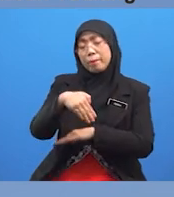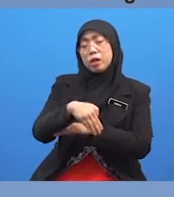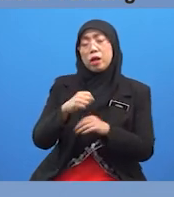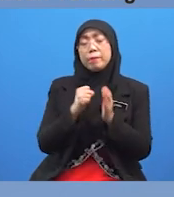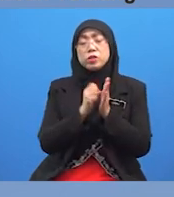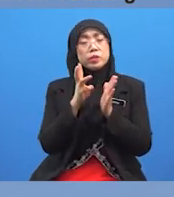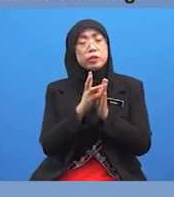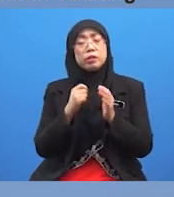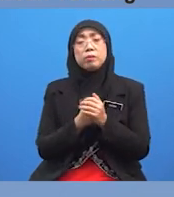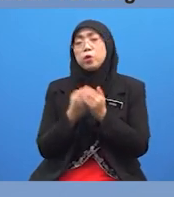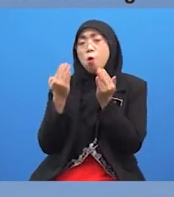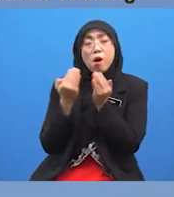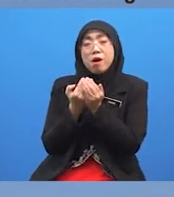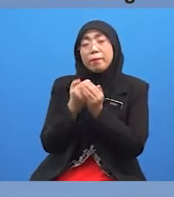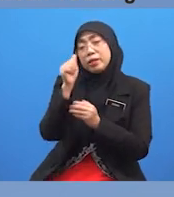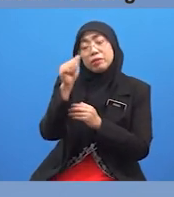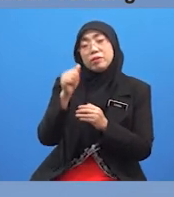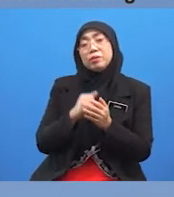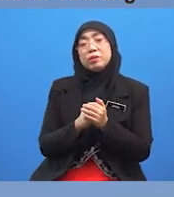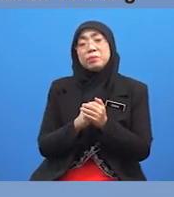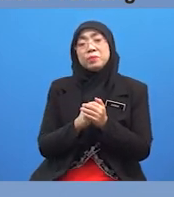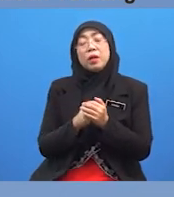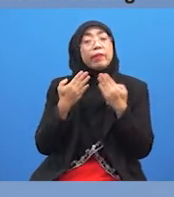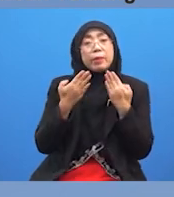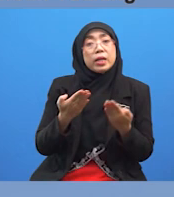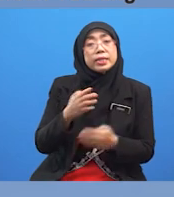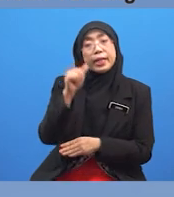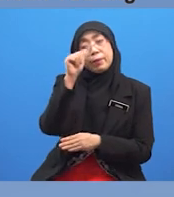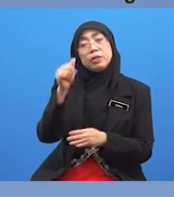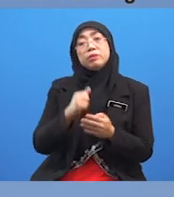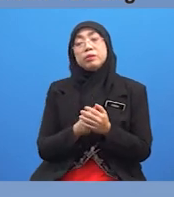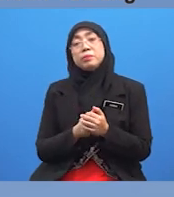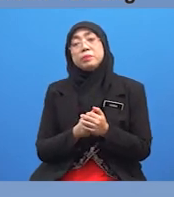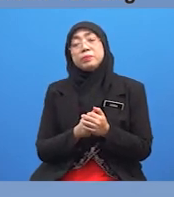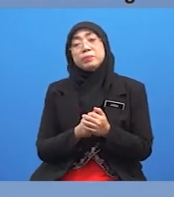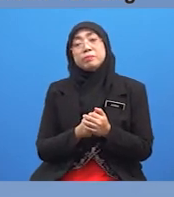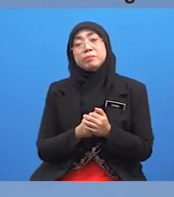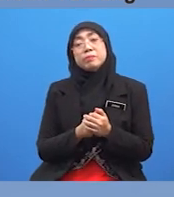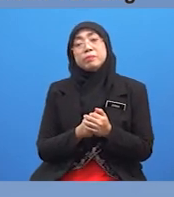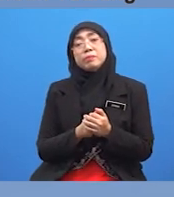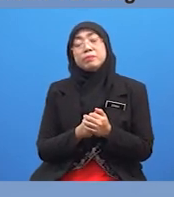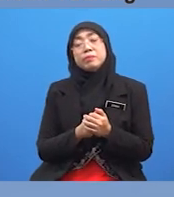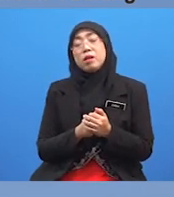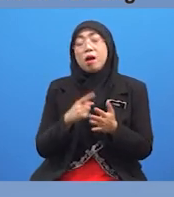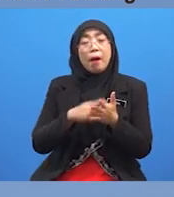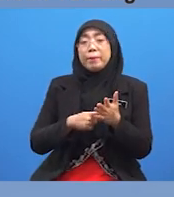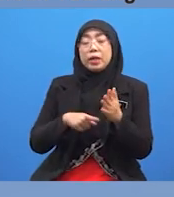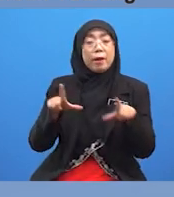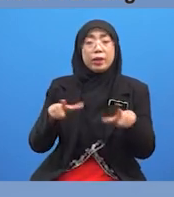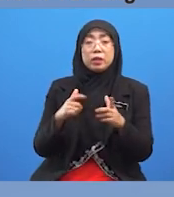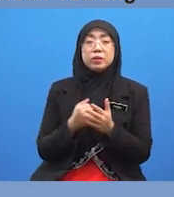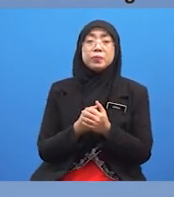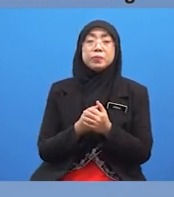berzikir kepada Allah. Yang Berhormat Muhammad Yusof dan Encik Muhammad bersyukur kepada Allah